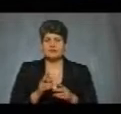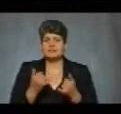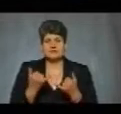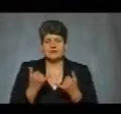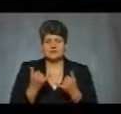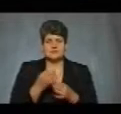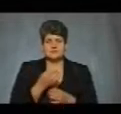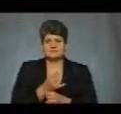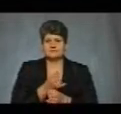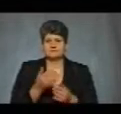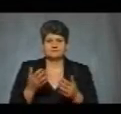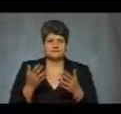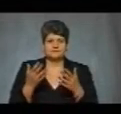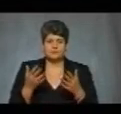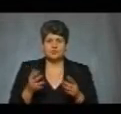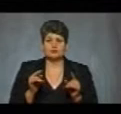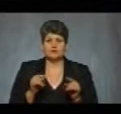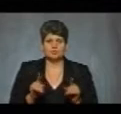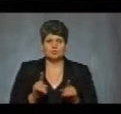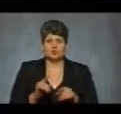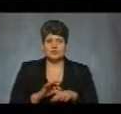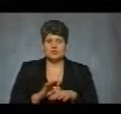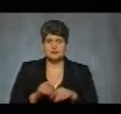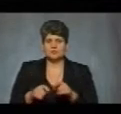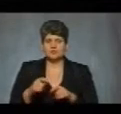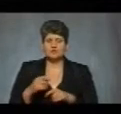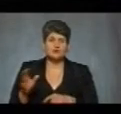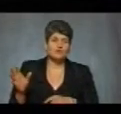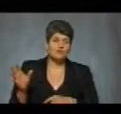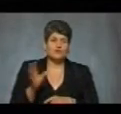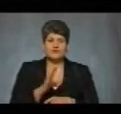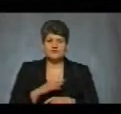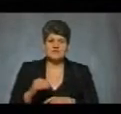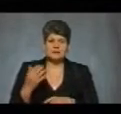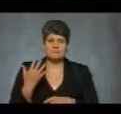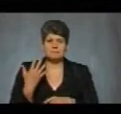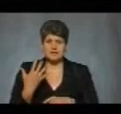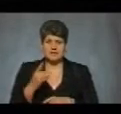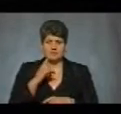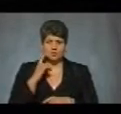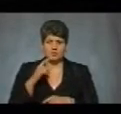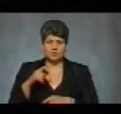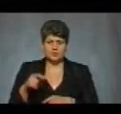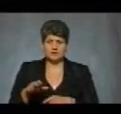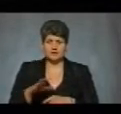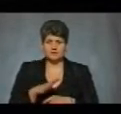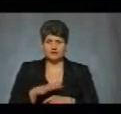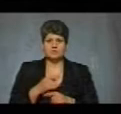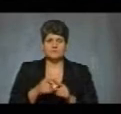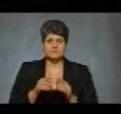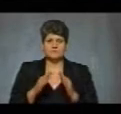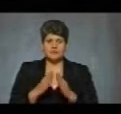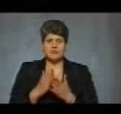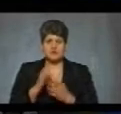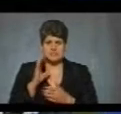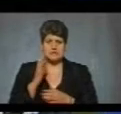ми наразі надати не можемо, тому що тілесні ушкодження у всіх п'яти молодих людей, які знаходилися у вказаному будинку, є